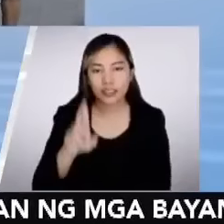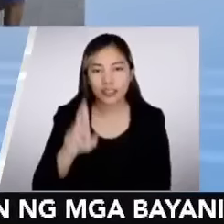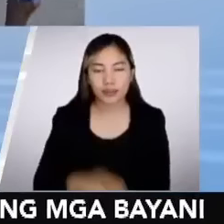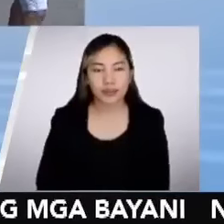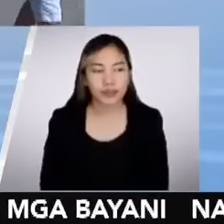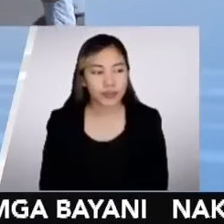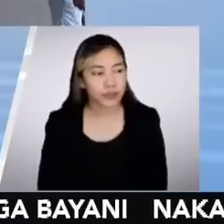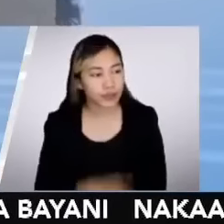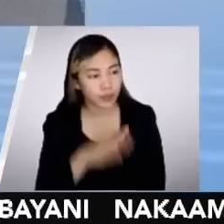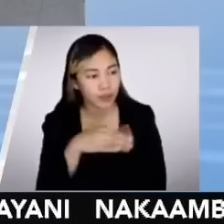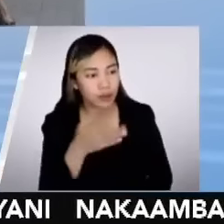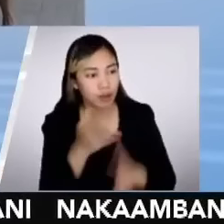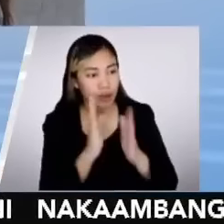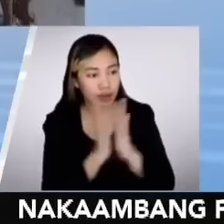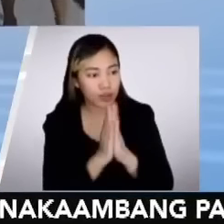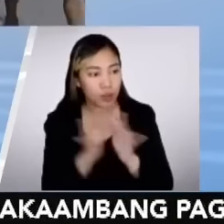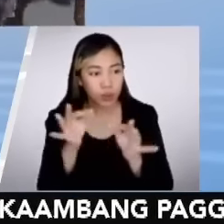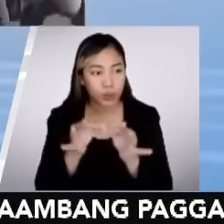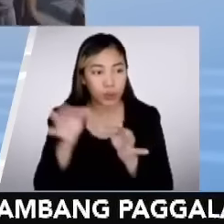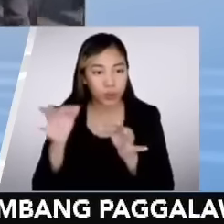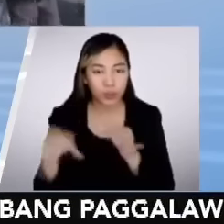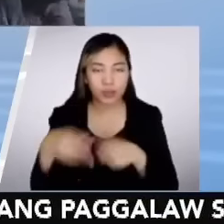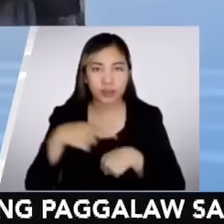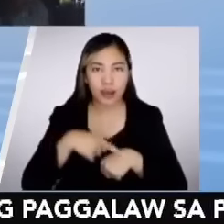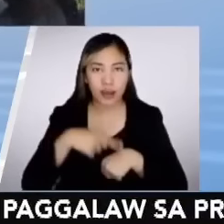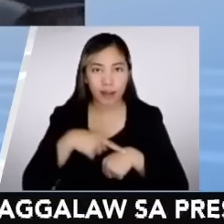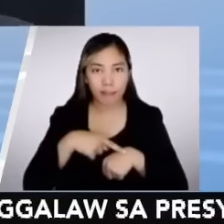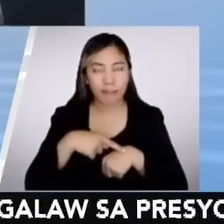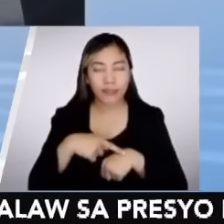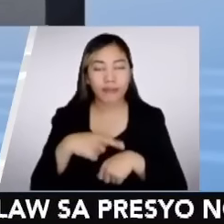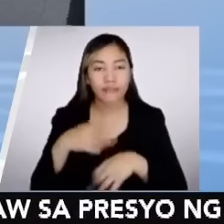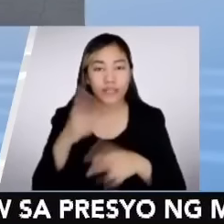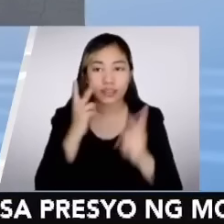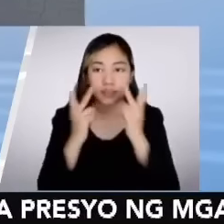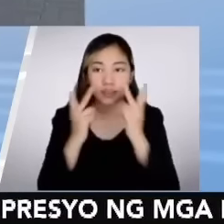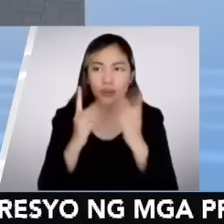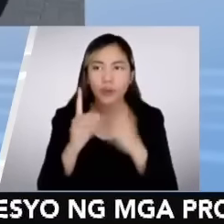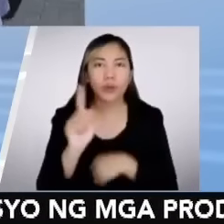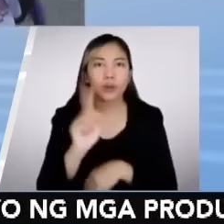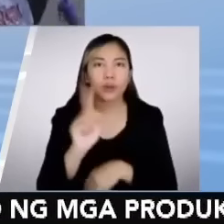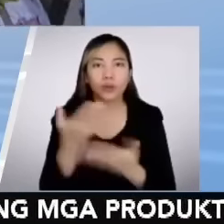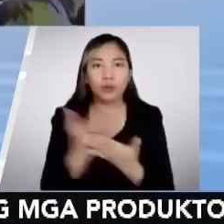dyan sa Manila North Cemetery. So ano na ngayon yung bagong schedule?